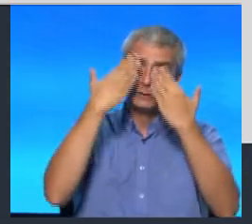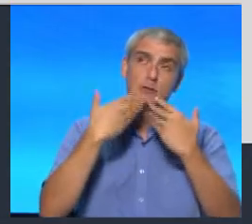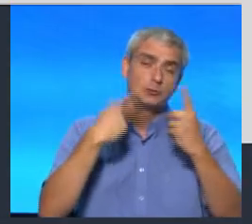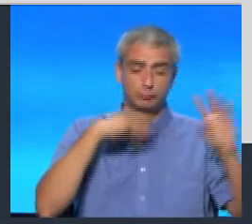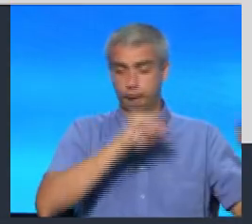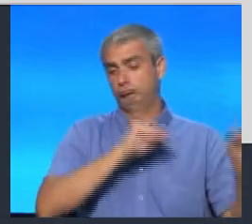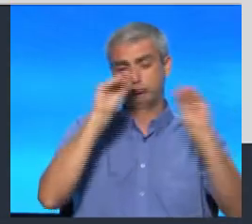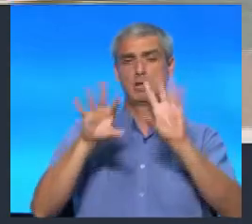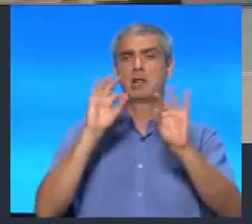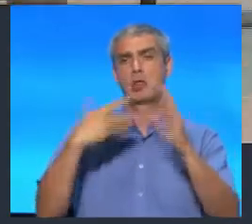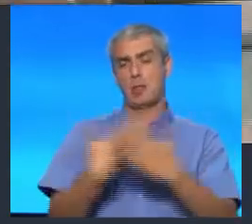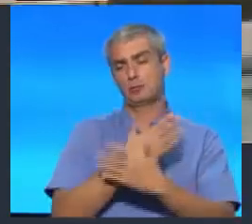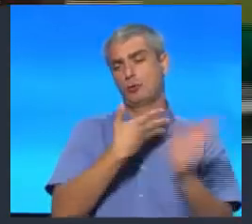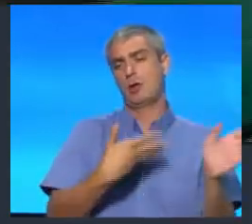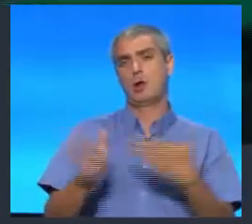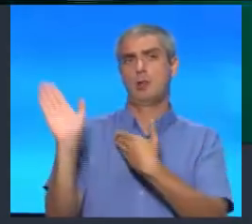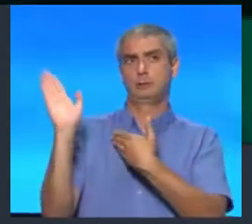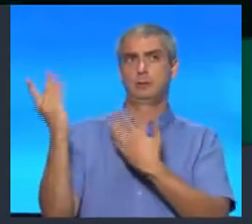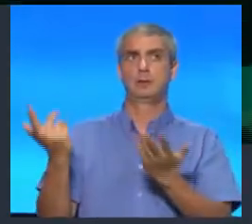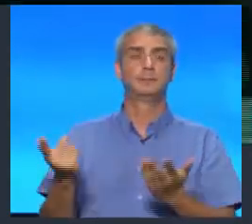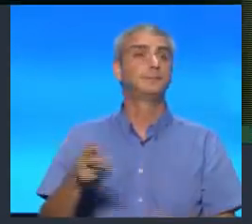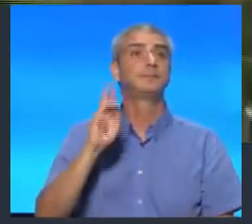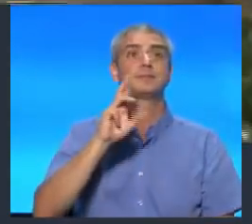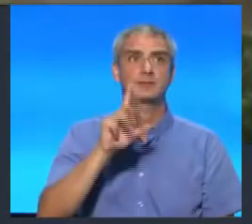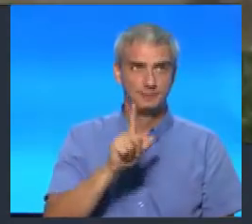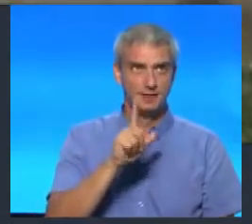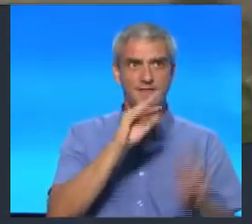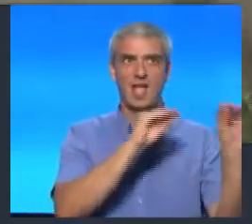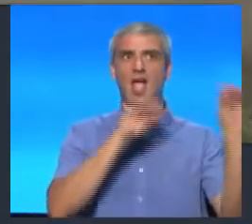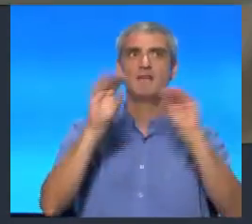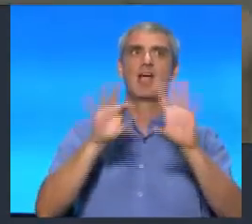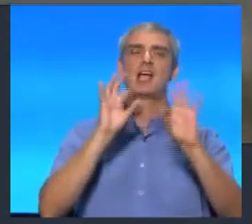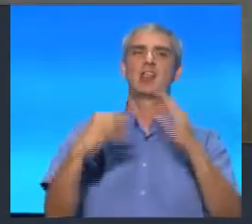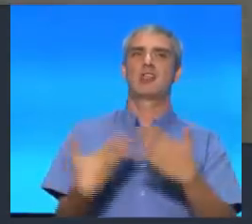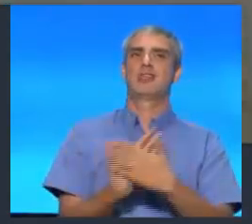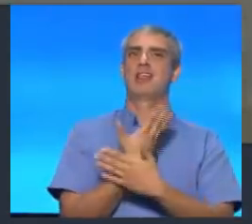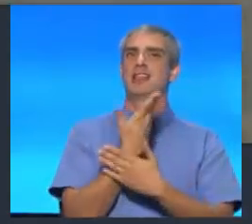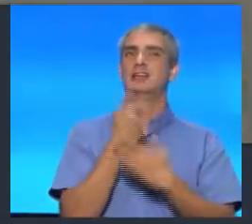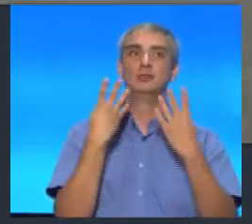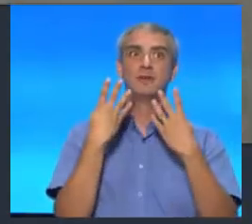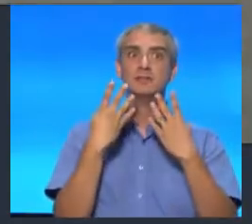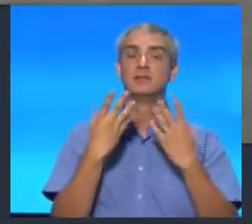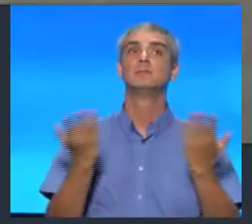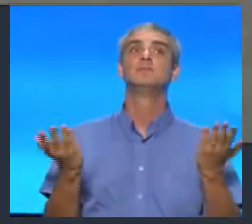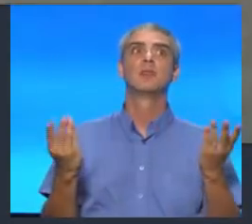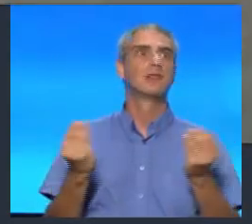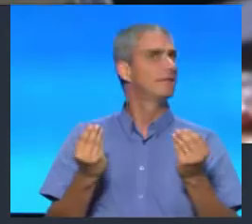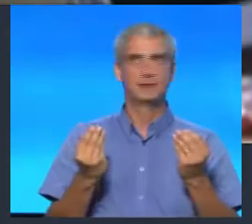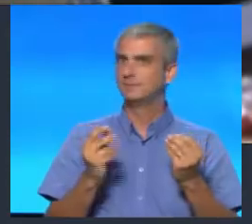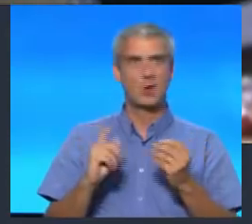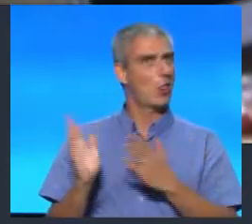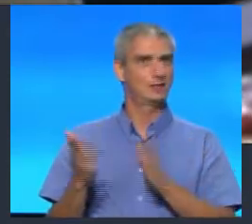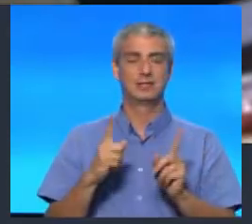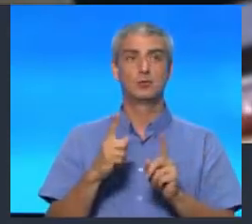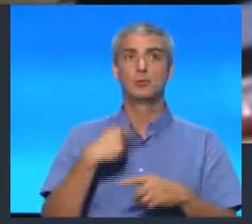החדש. והכל היסטוריה. אז רמי לוי עבר לקניון החדש במבשרת, והדברים ממש לא הסתדרו.